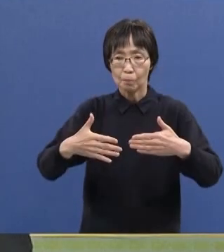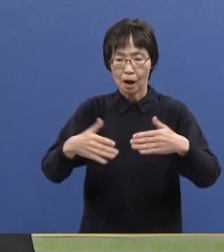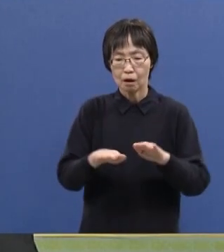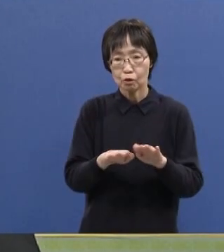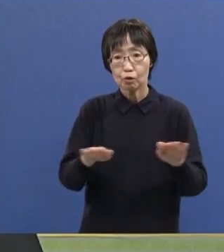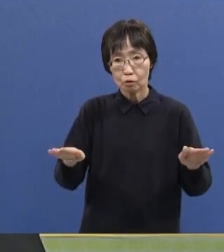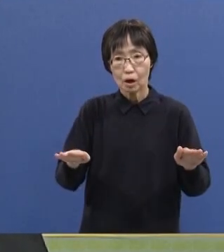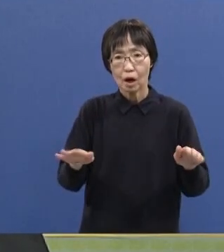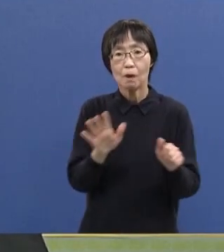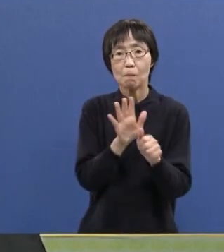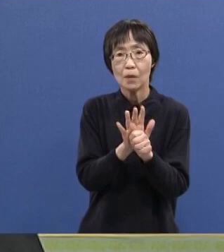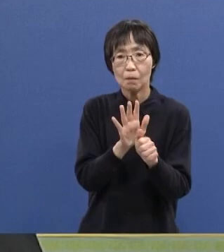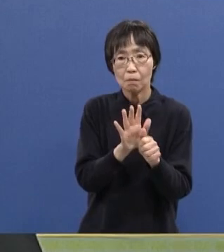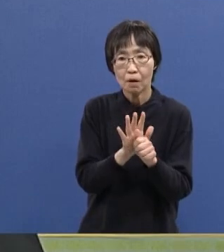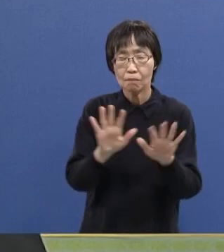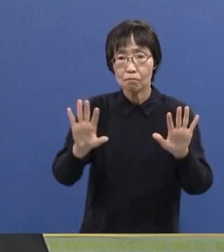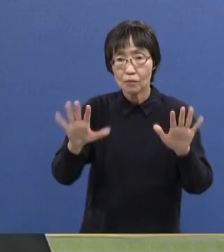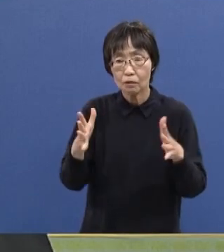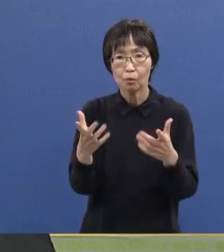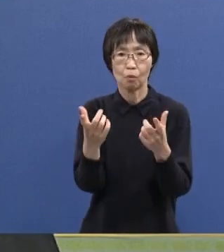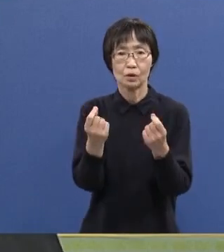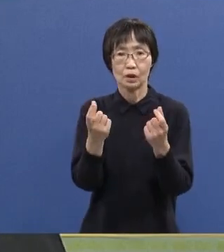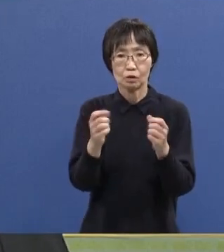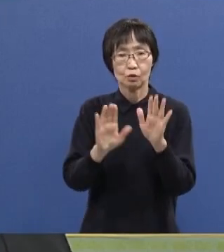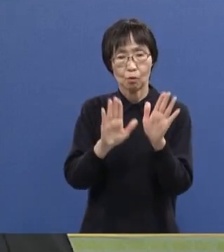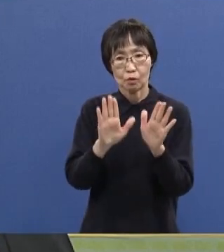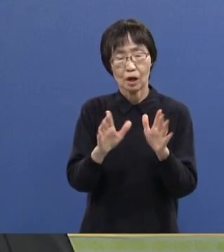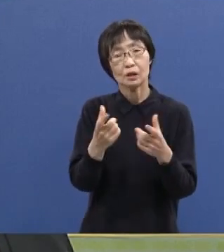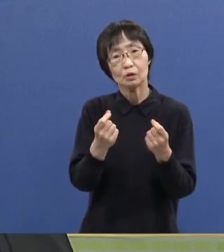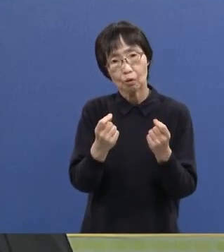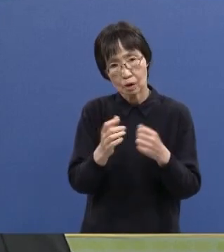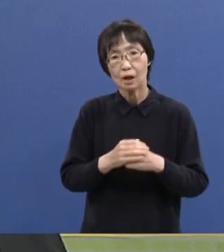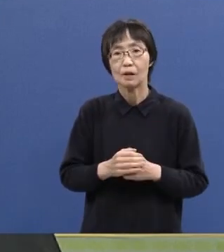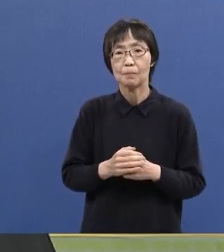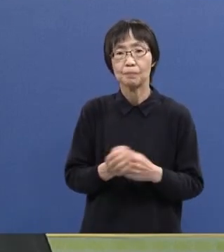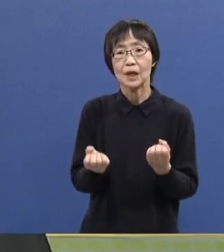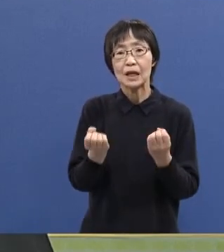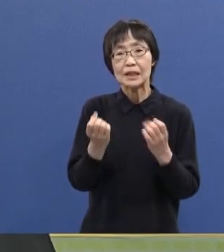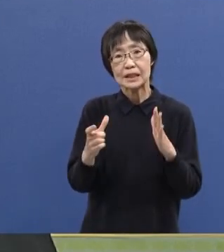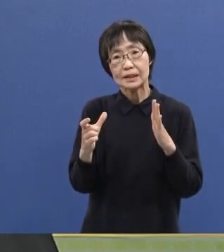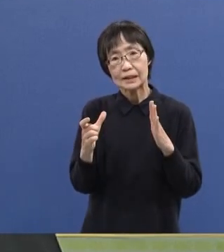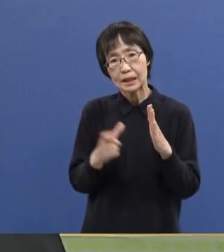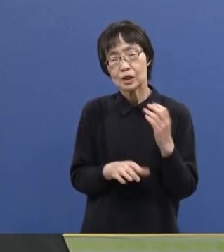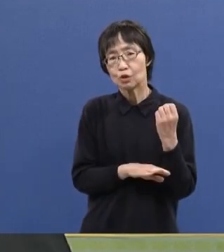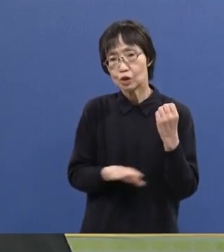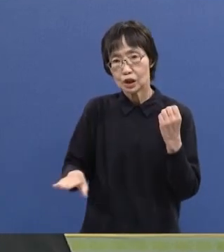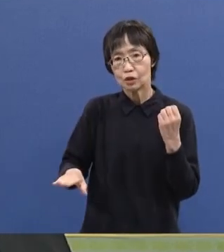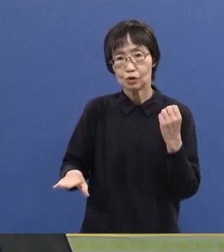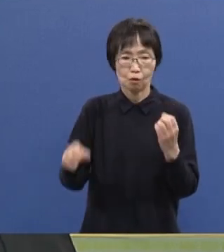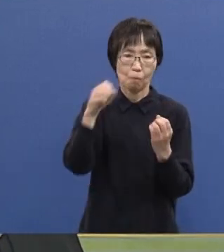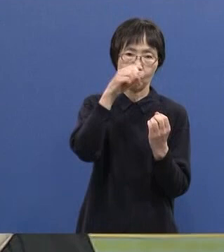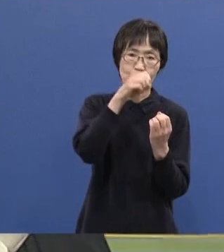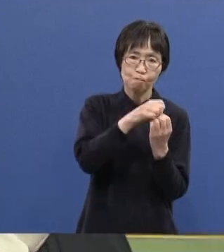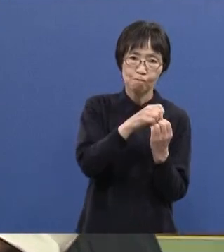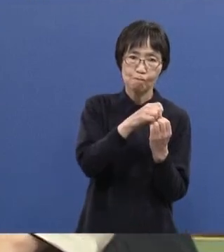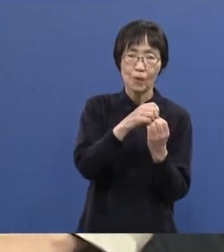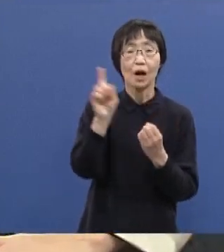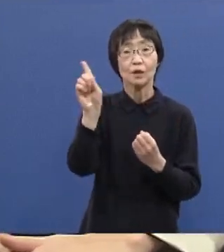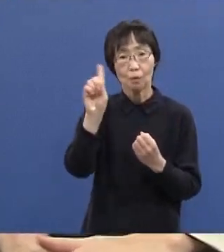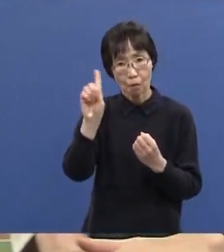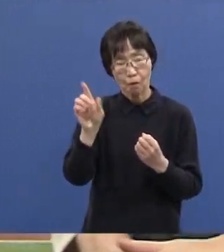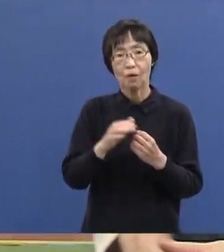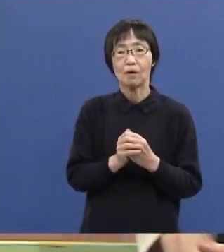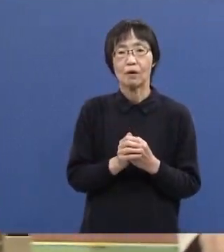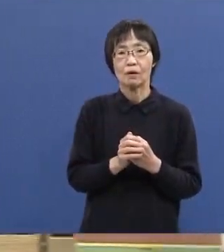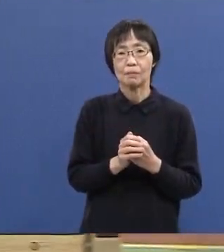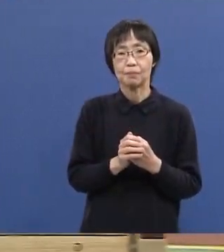されていないのと同じということですよね。新耐震基準ではどのように接合されているのですか？ はい、新